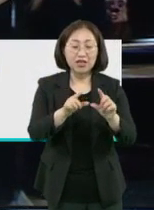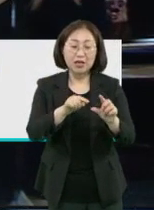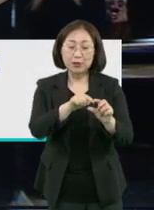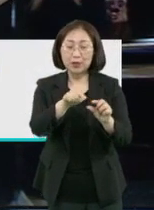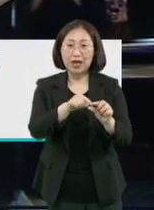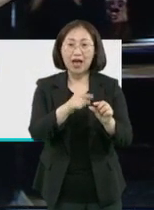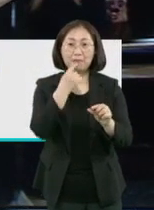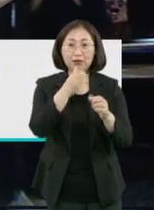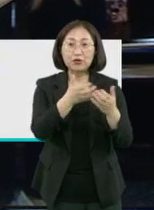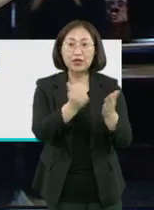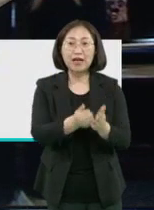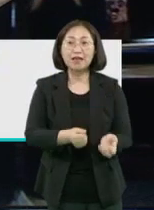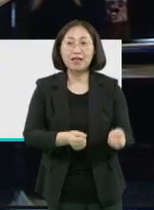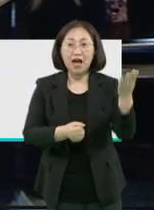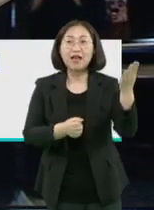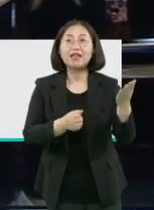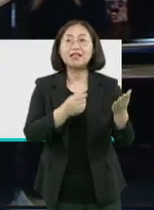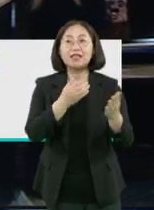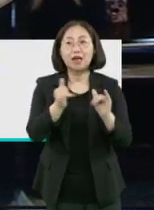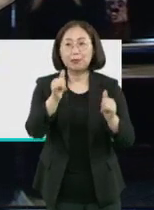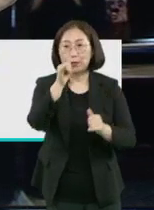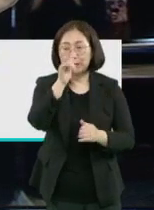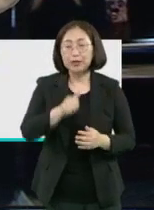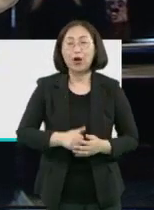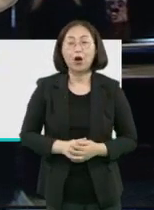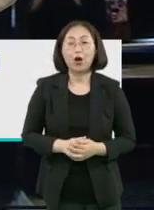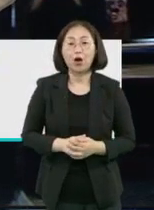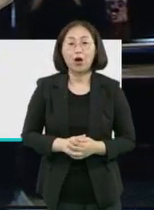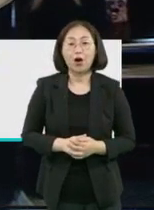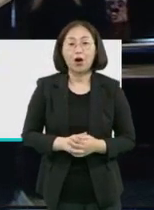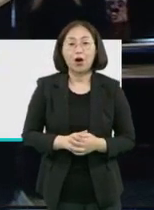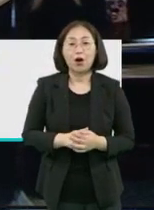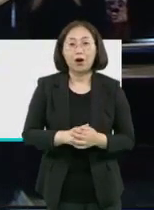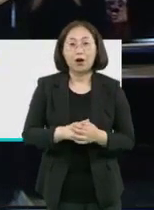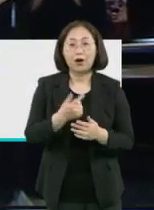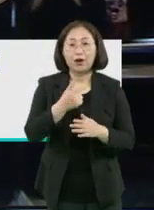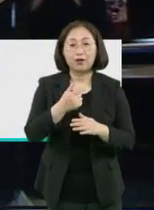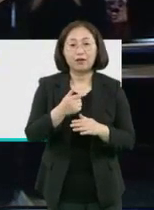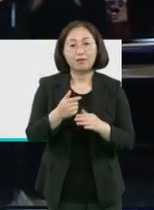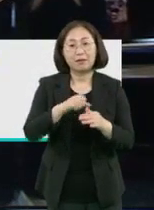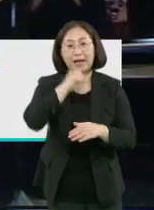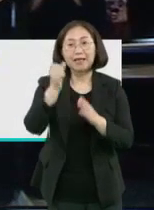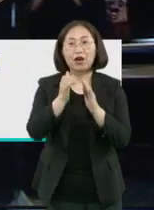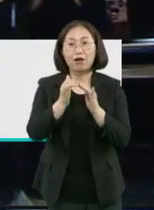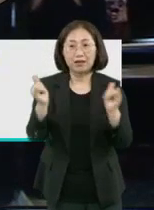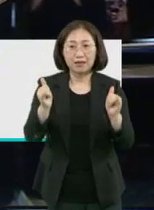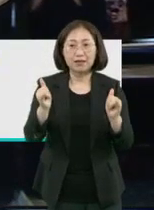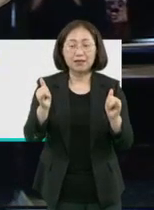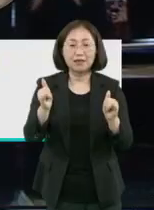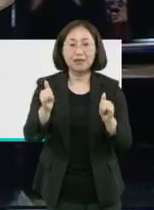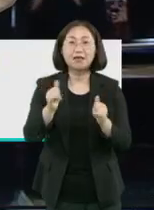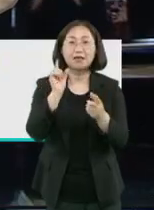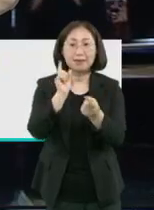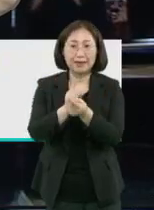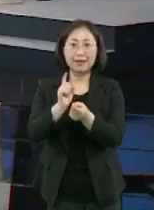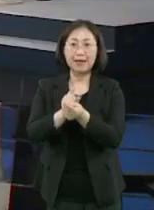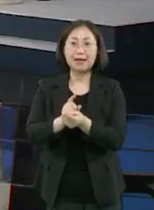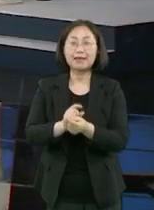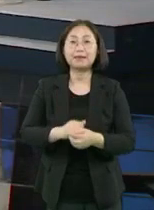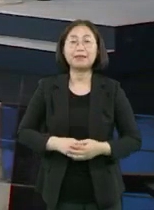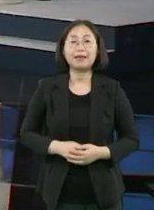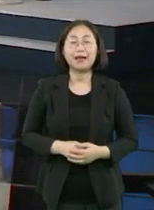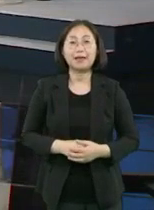3선에 성공한 대전과 세종 충남의 교육감들과 화제의 당선인들을 이재곤 기자가 전해드립니다.